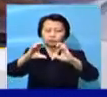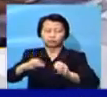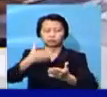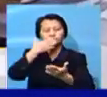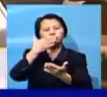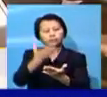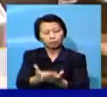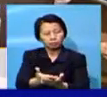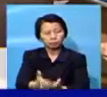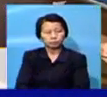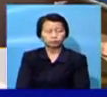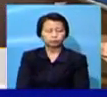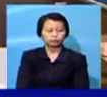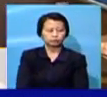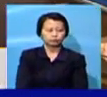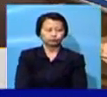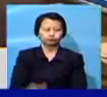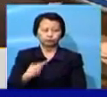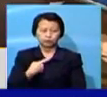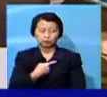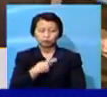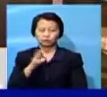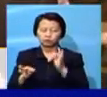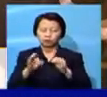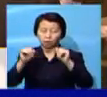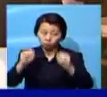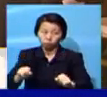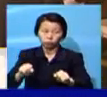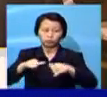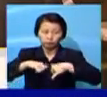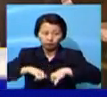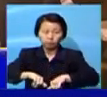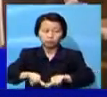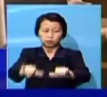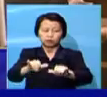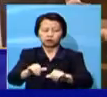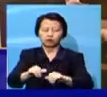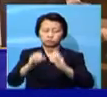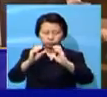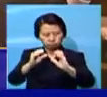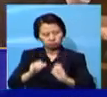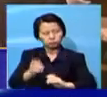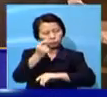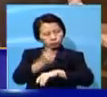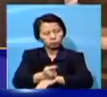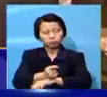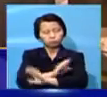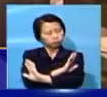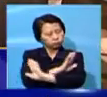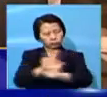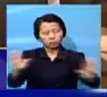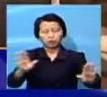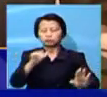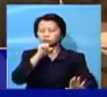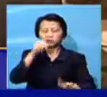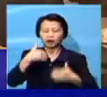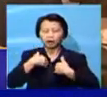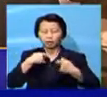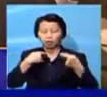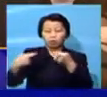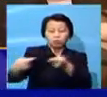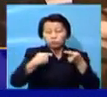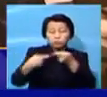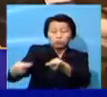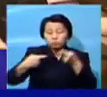baik kita seboleh-bolehnya ingin mengekalkan tradisi bahawa tidak ada